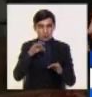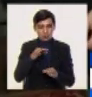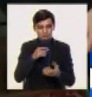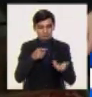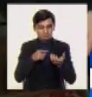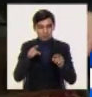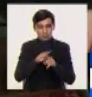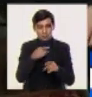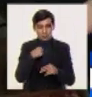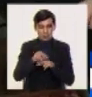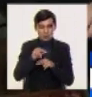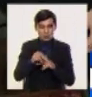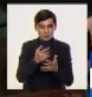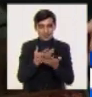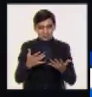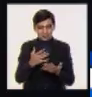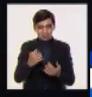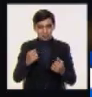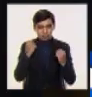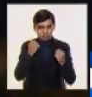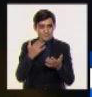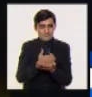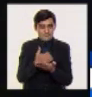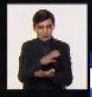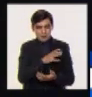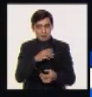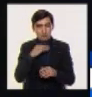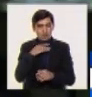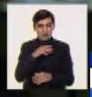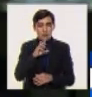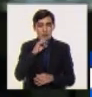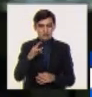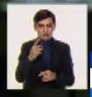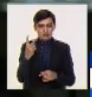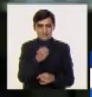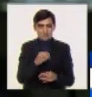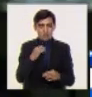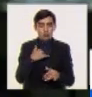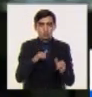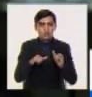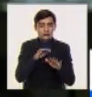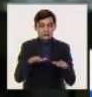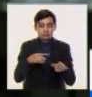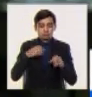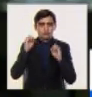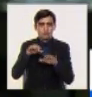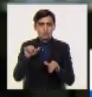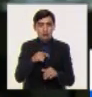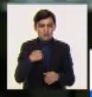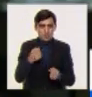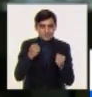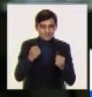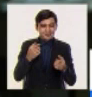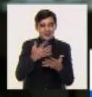Тренеру, который вырастил нескольких чемпионов по многоборью, дали всего 2 недели. Куда я детей дену? Куда я